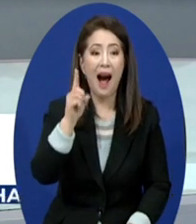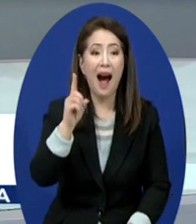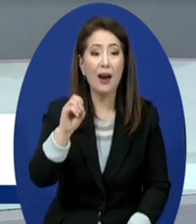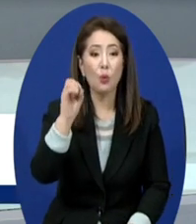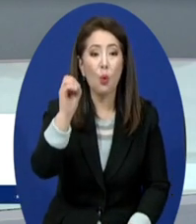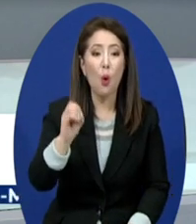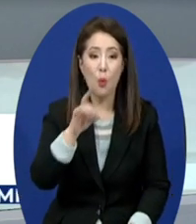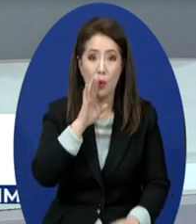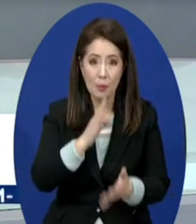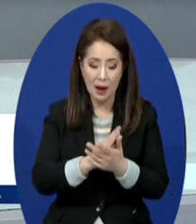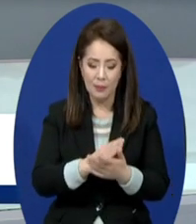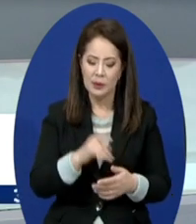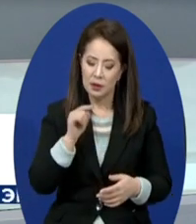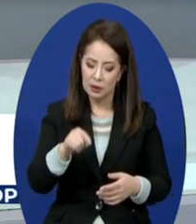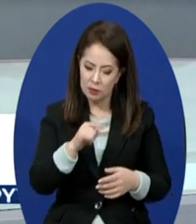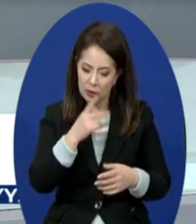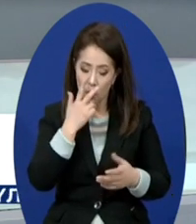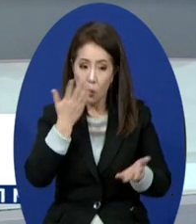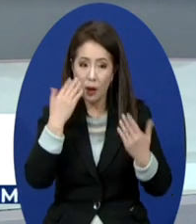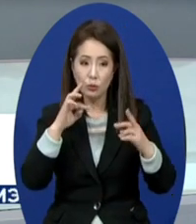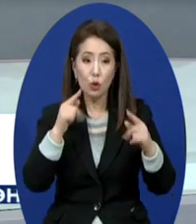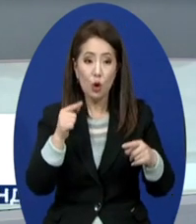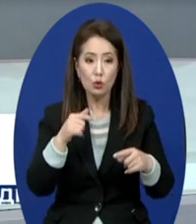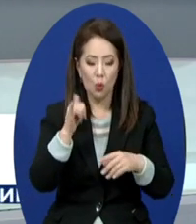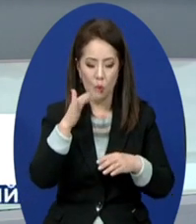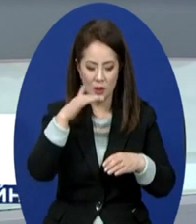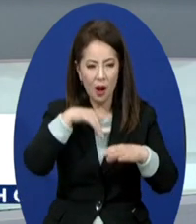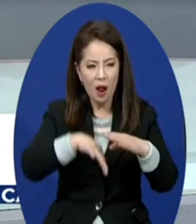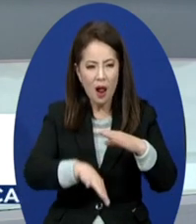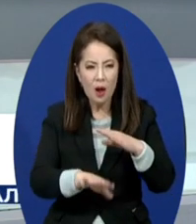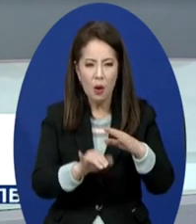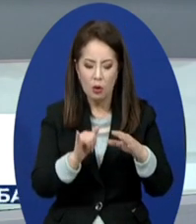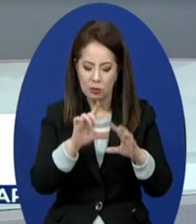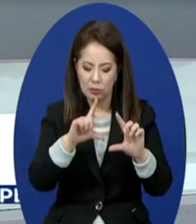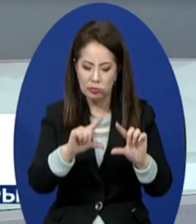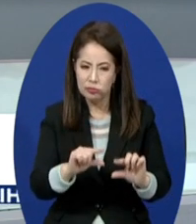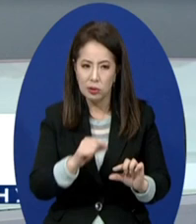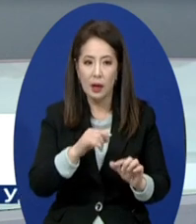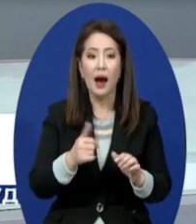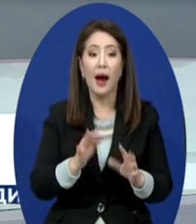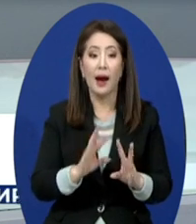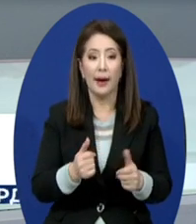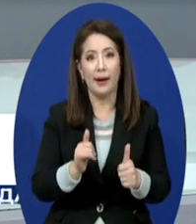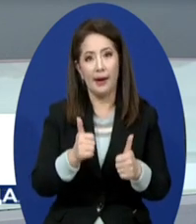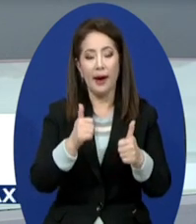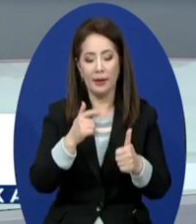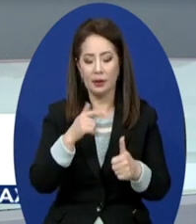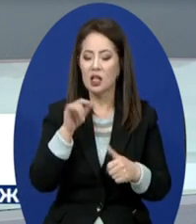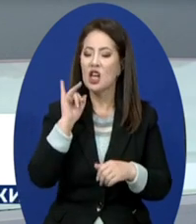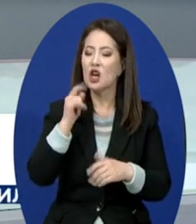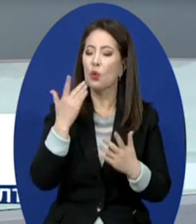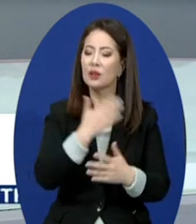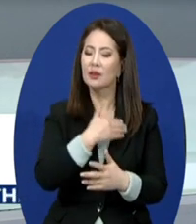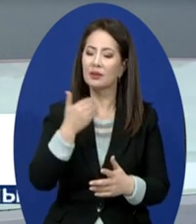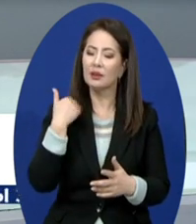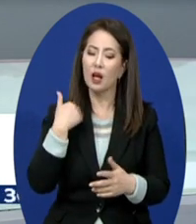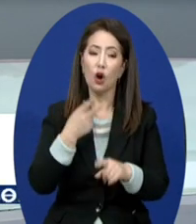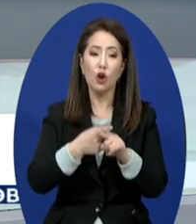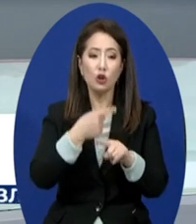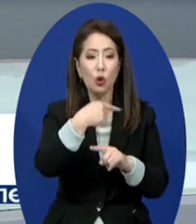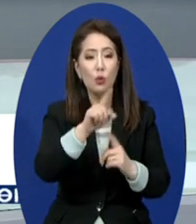Ингэснээр уран амьсгалын өөрчлөлт болоод усны нөөцийн хомсдлоос гарна. За засгийн газрын энэ бодлогыг их хурлын дараа хөдөөгийн иргэдэд танилцуулж